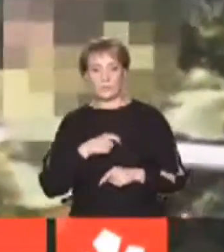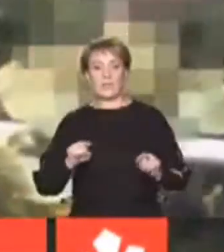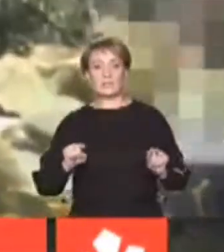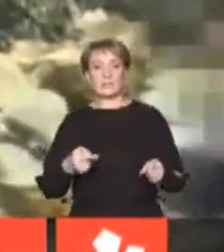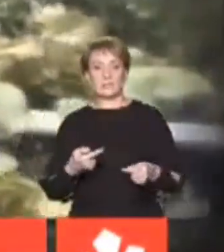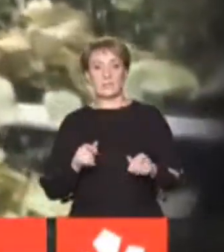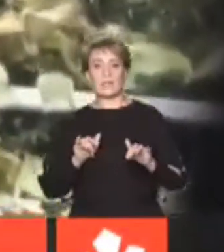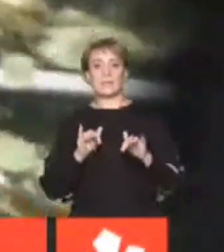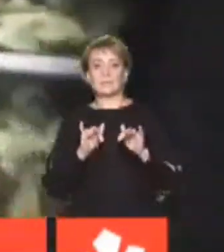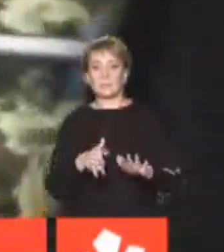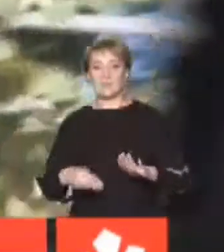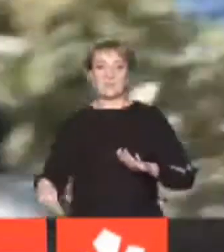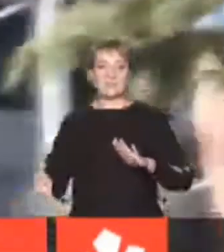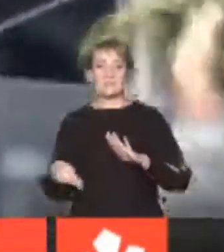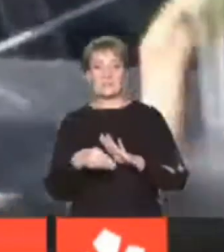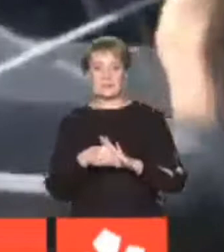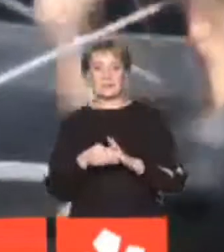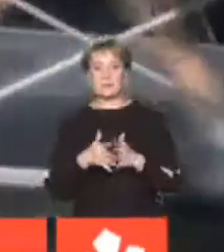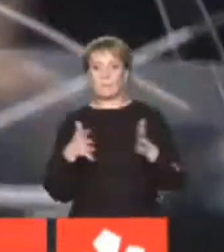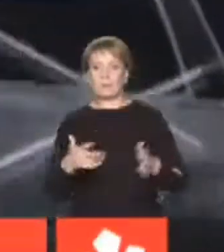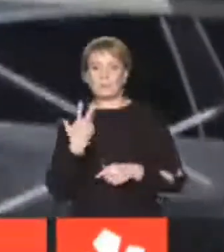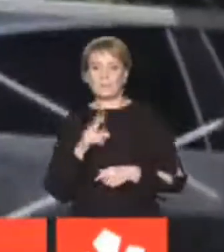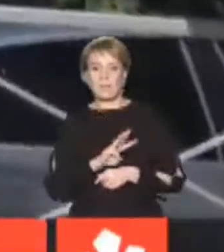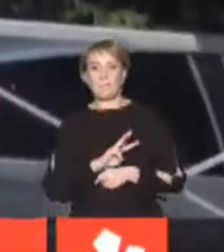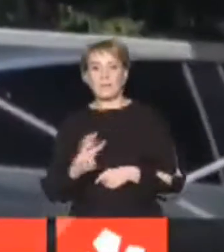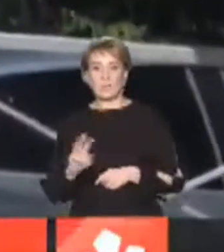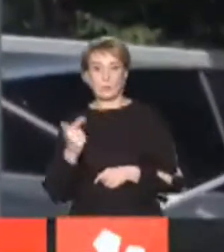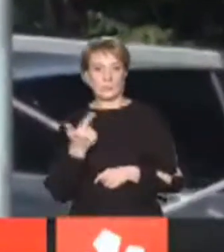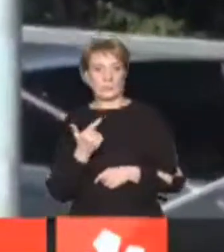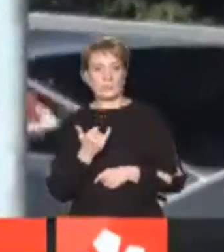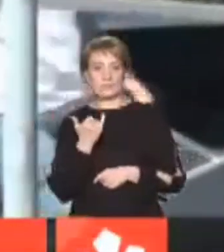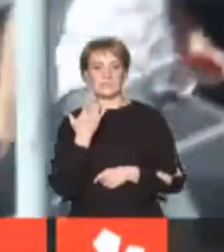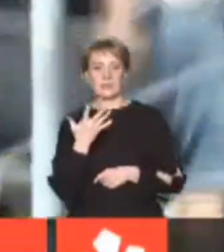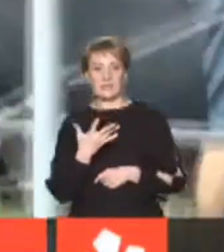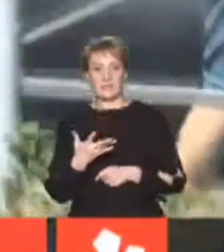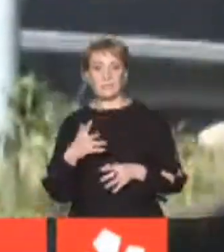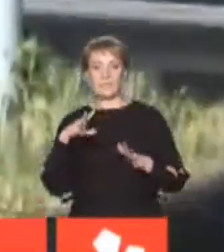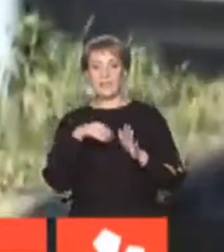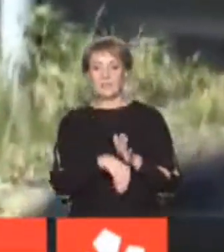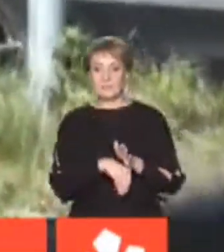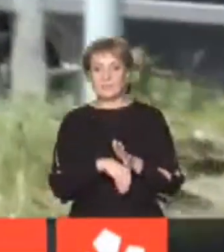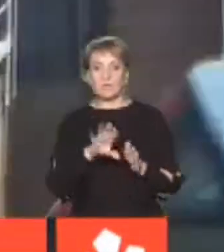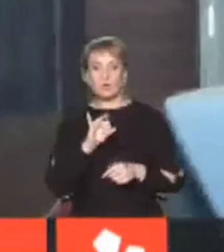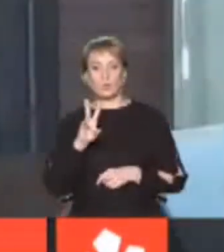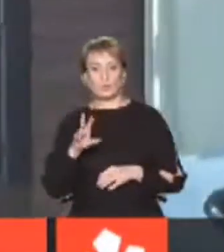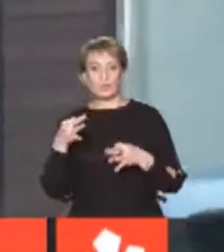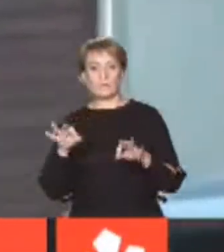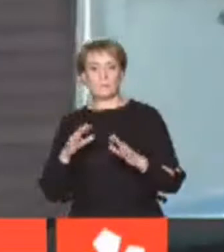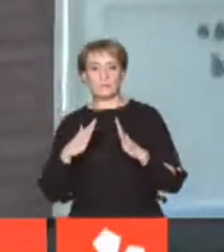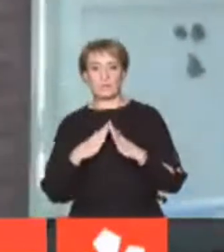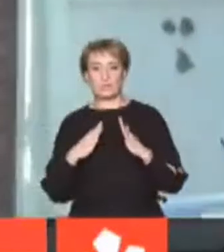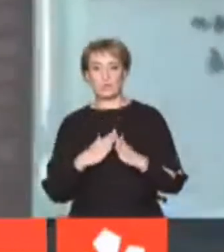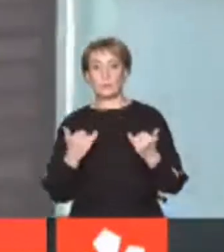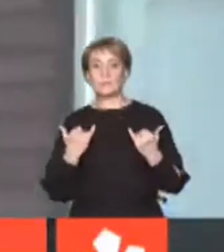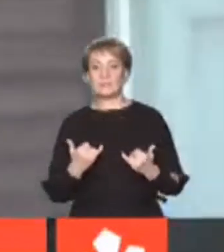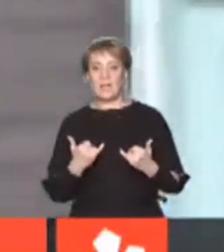заарештували з правом застави більше ніж 3 мільйона гривень. І за кілька днів заставу внесли, Юрченка відпустили додому.